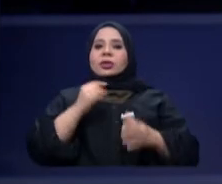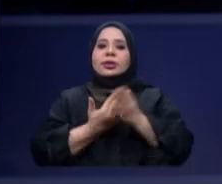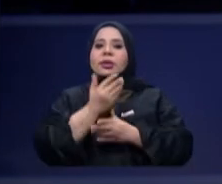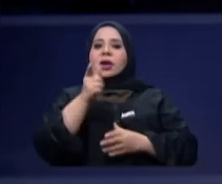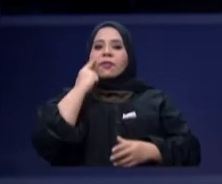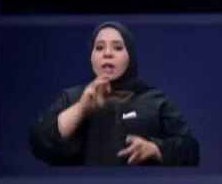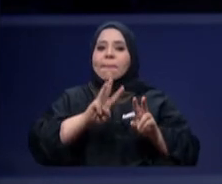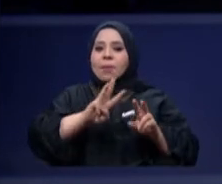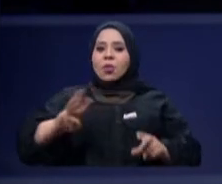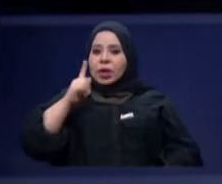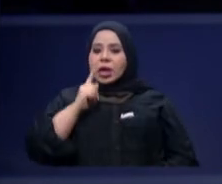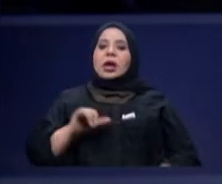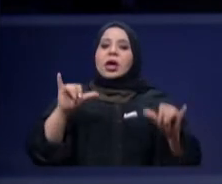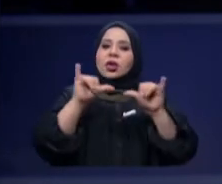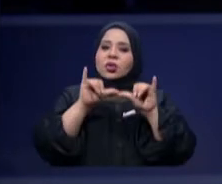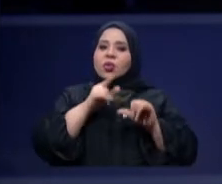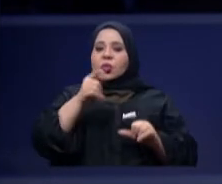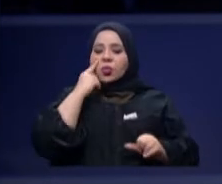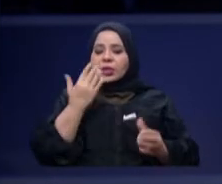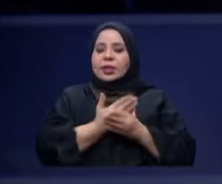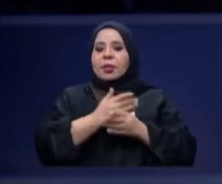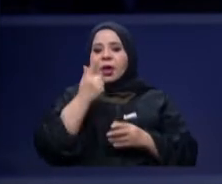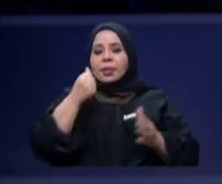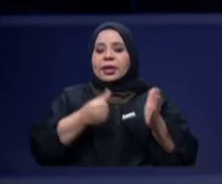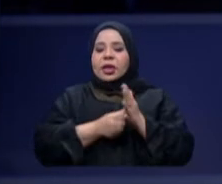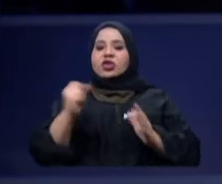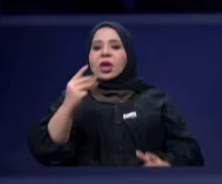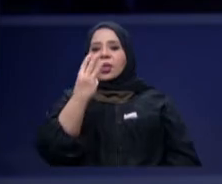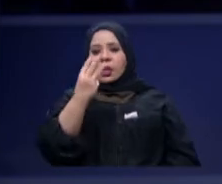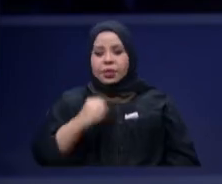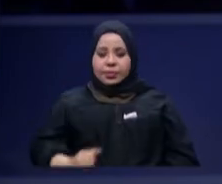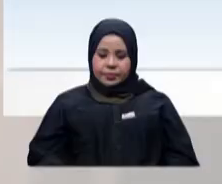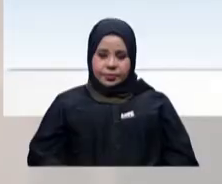على الموقع الإلكتروني من أجل صرف رواتبهم لمدة 3 أشهر.